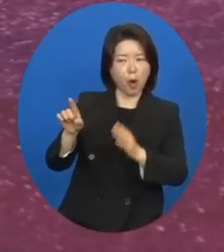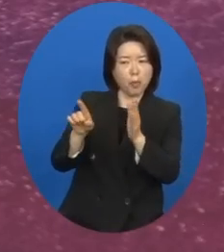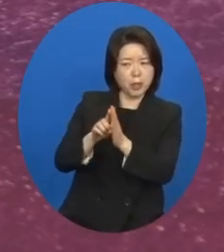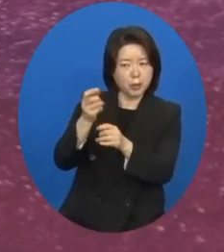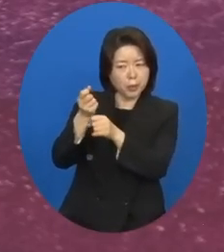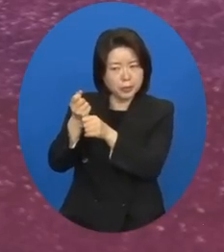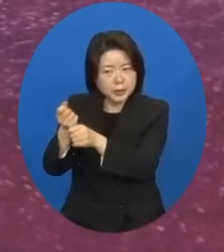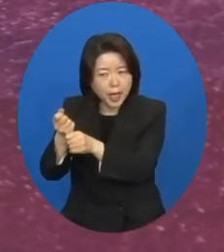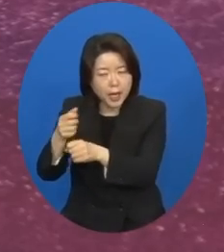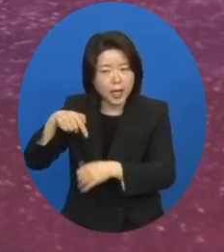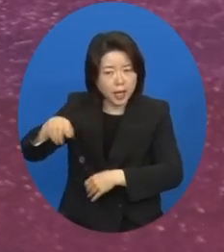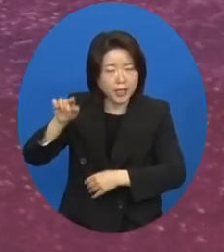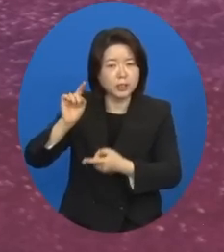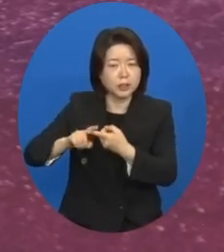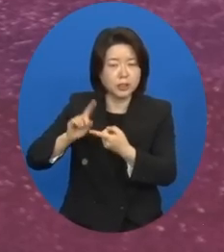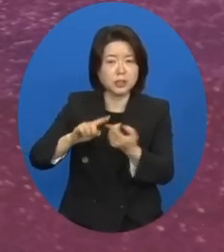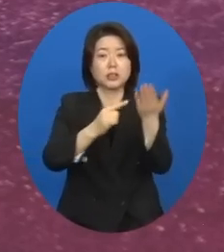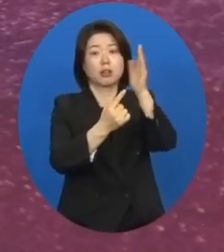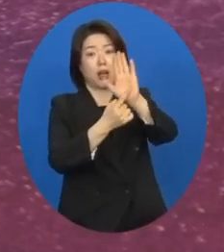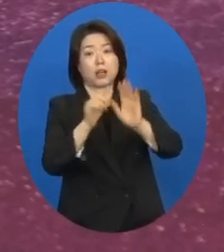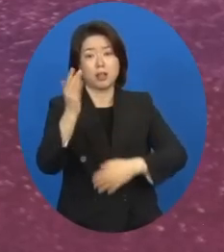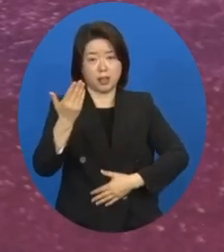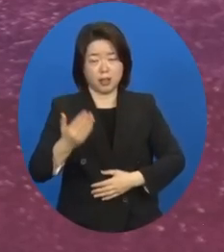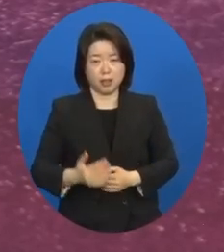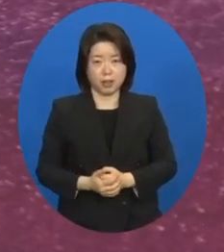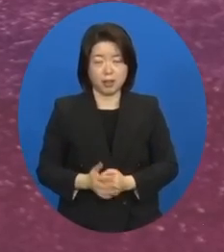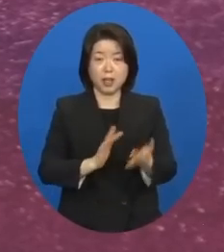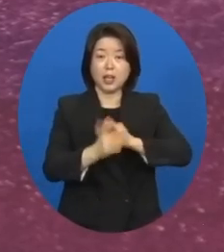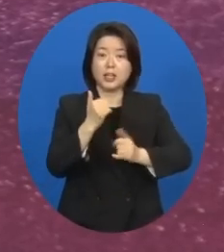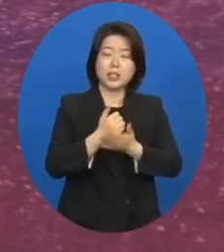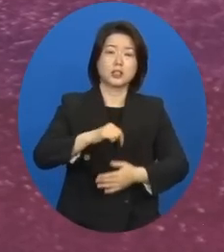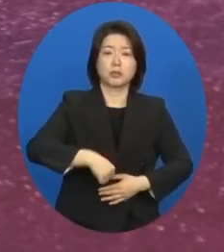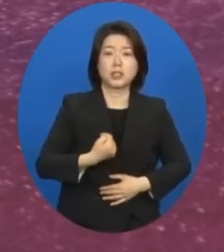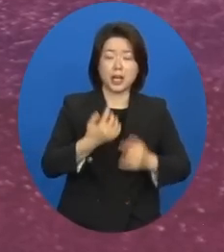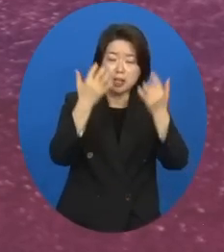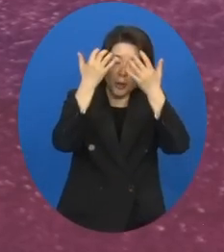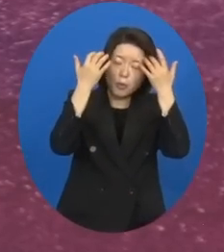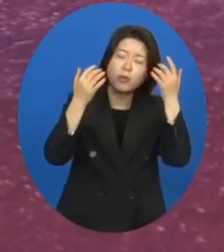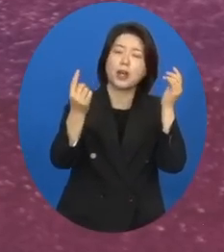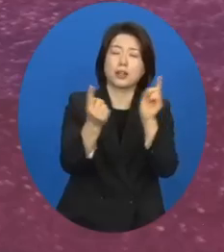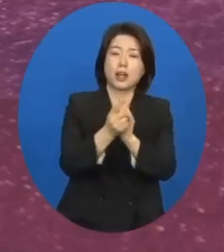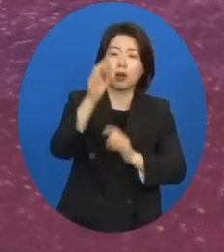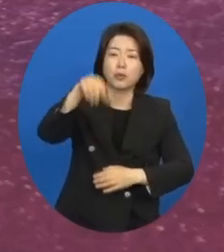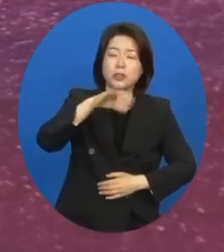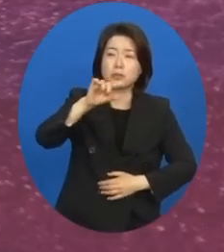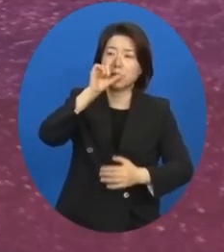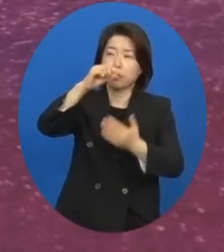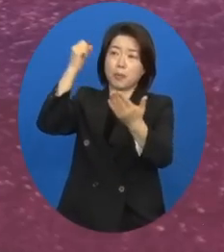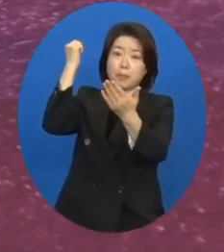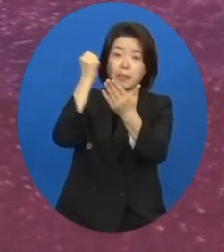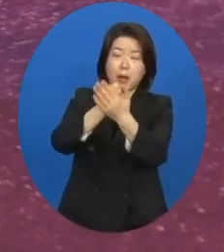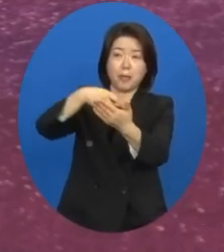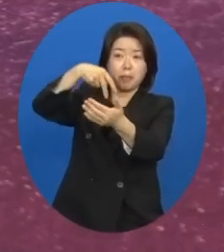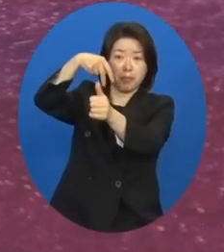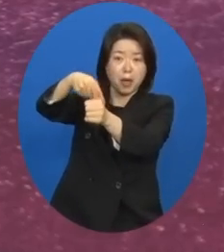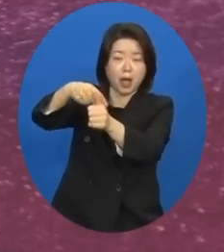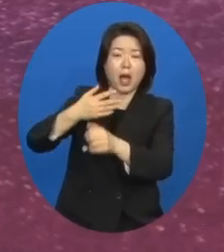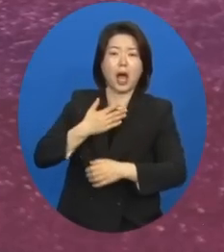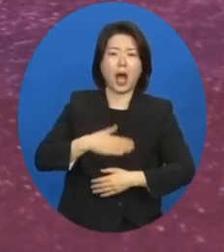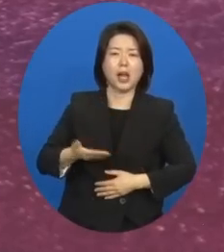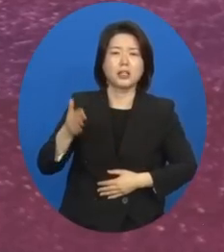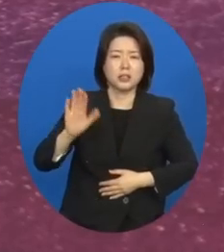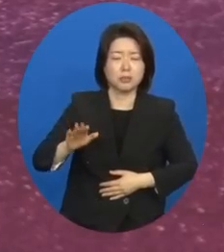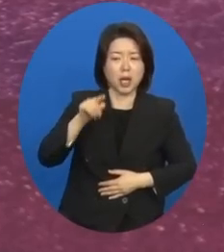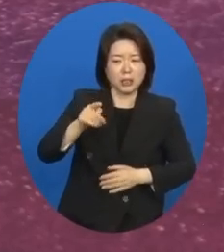있는지 드러나는 것입니다. 예수님은 본인의 고난을 당하고 십자가 못 박혀 죽는 길인 것을 알면서도